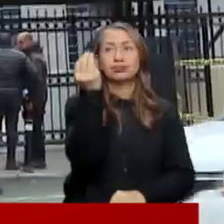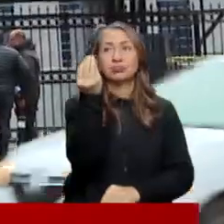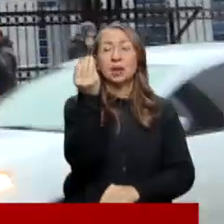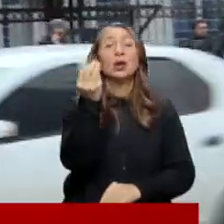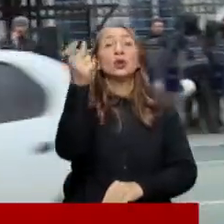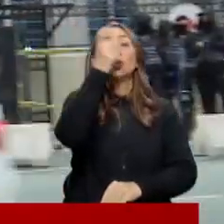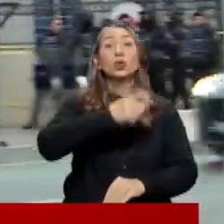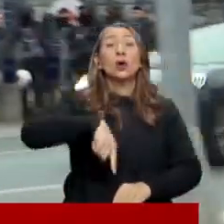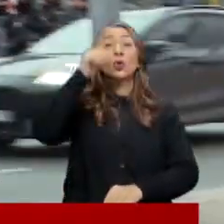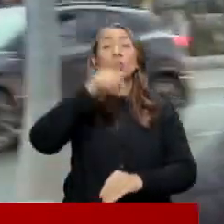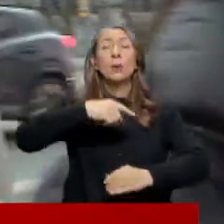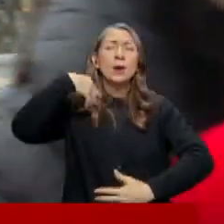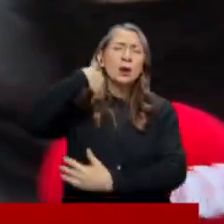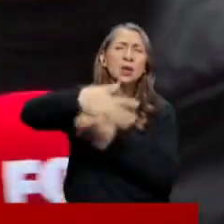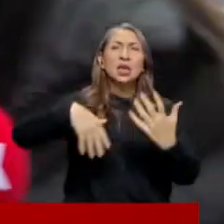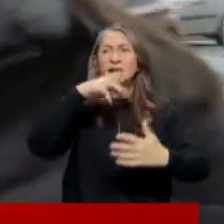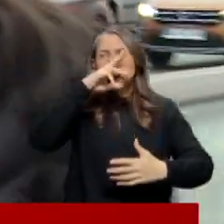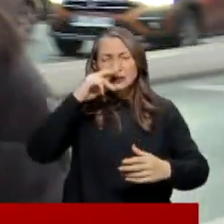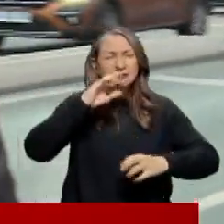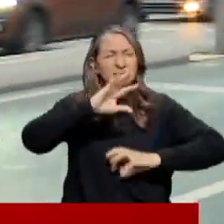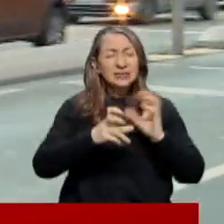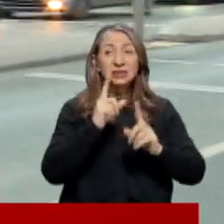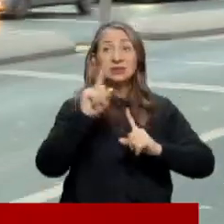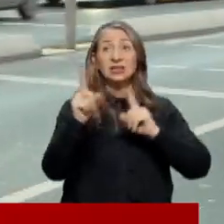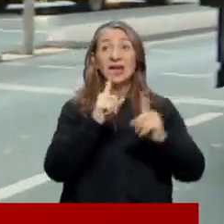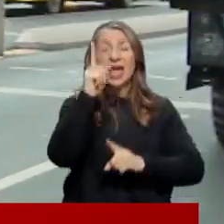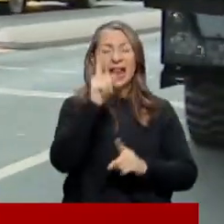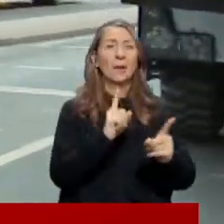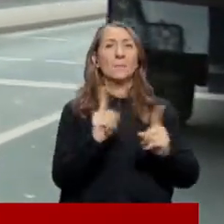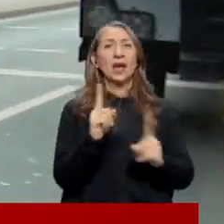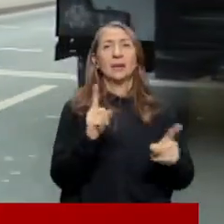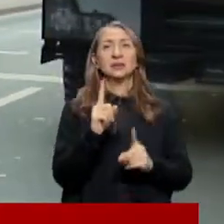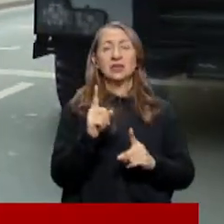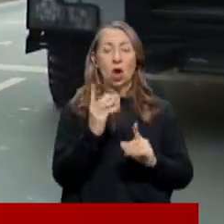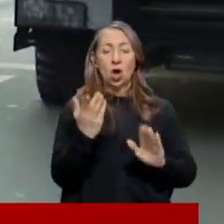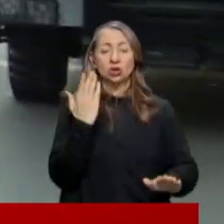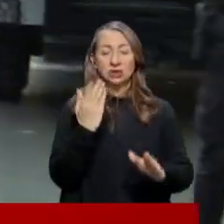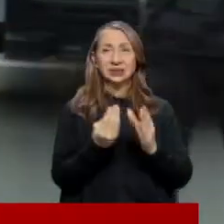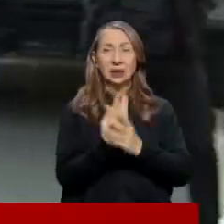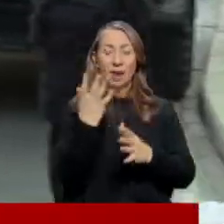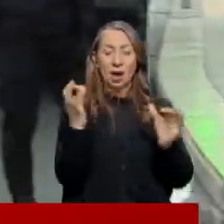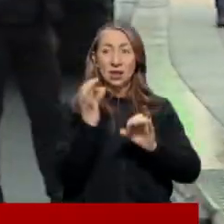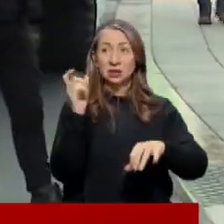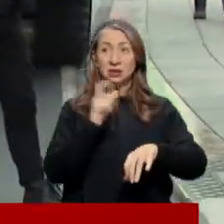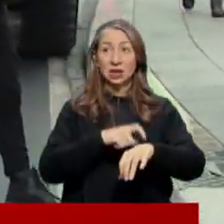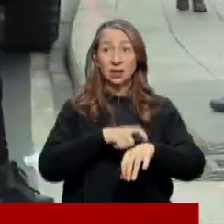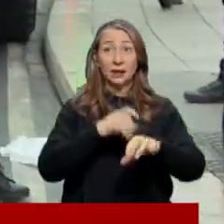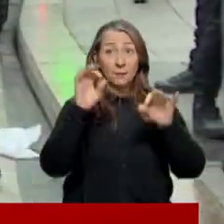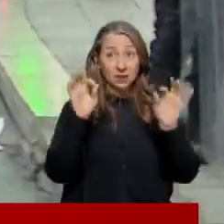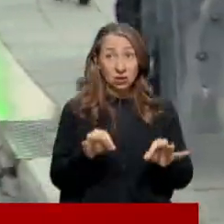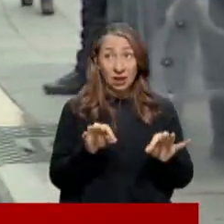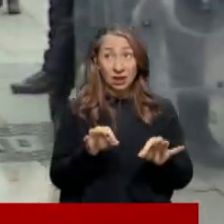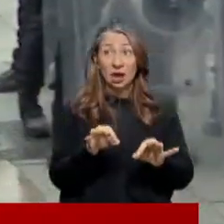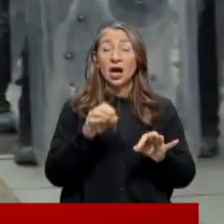çıktı. Türkiye gündemini sarsan cinsel istismar davasının ilk duruşması öncesinde sabah erken saatlerden